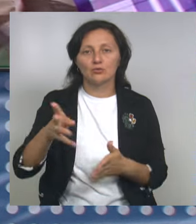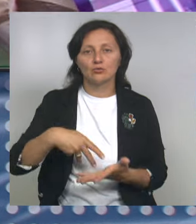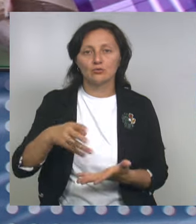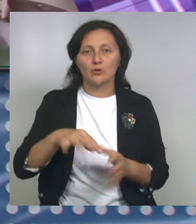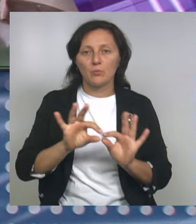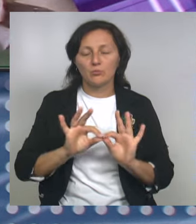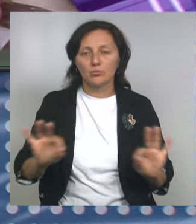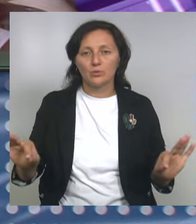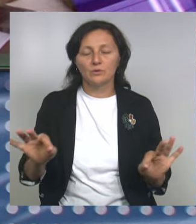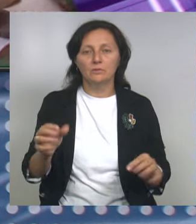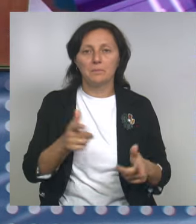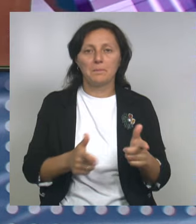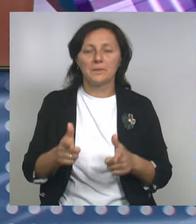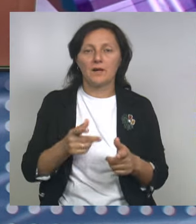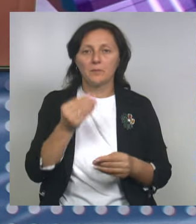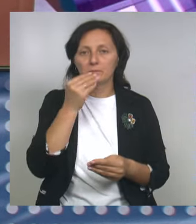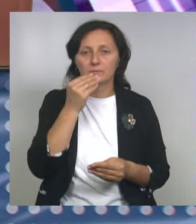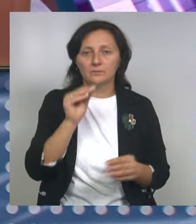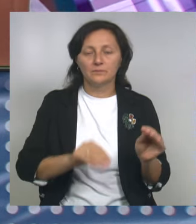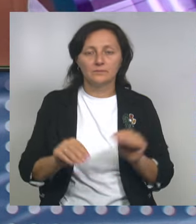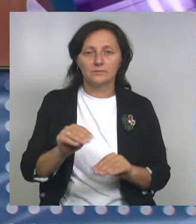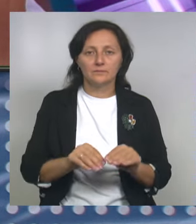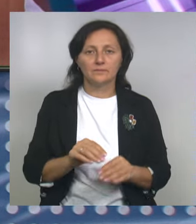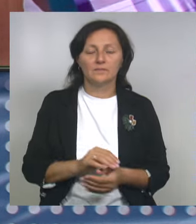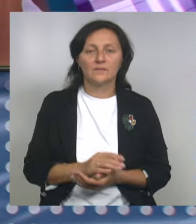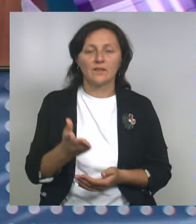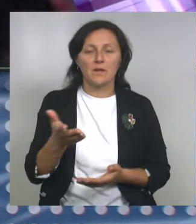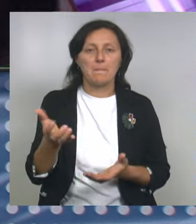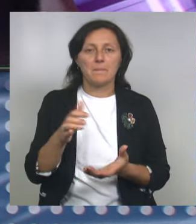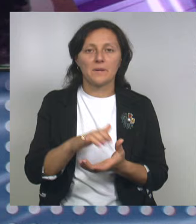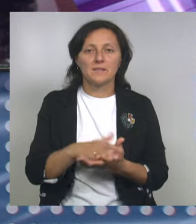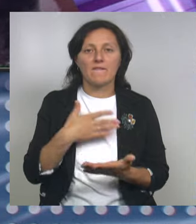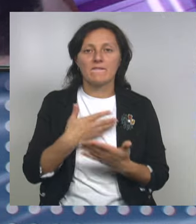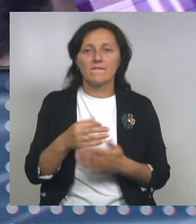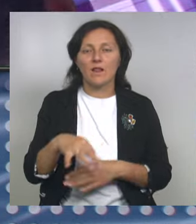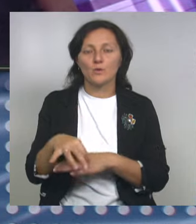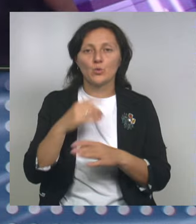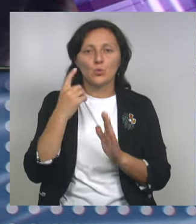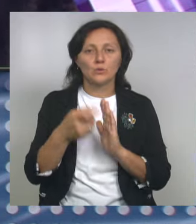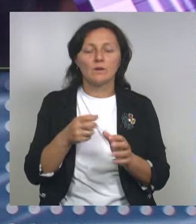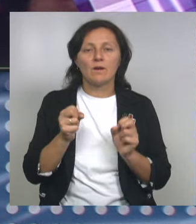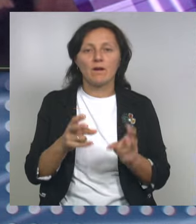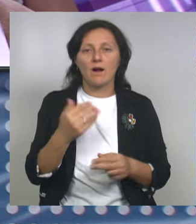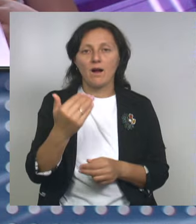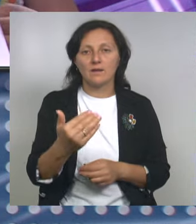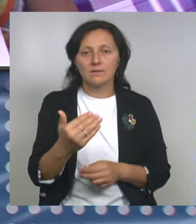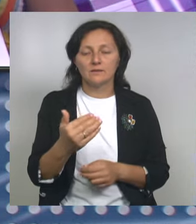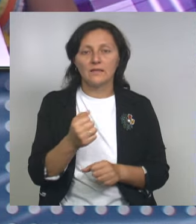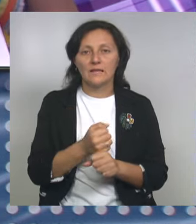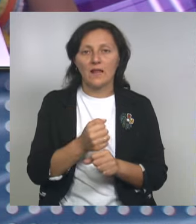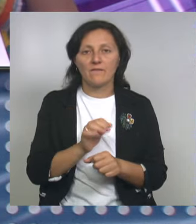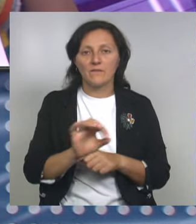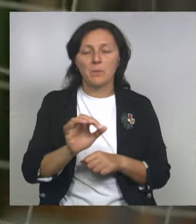белье, заготавливают для бойцов продукты. Маргарита Аксенова познакомилась с волонтерами и узнала, как они реализуют грантовые